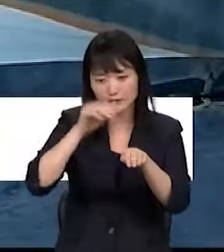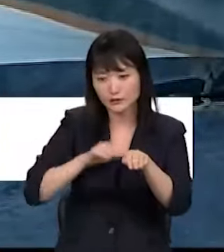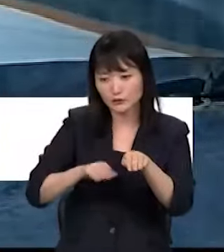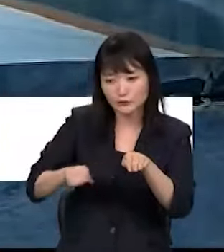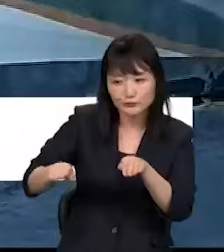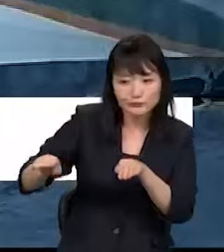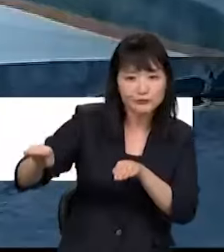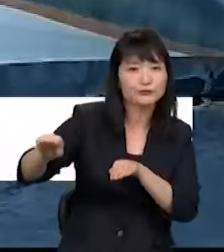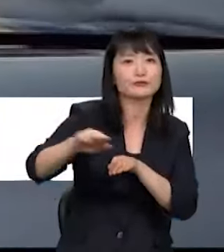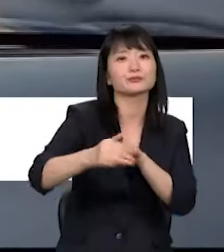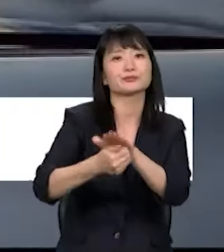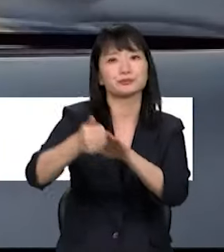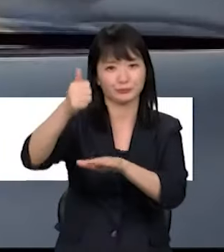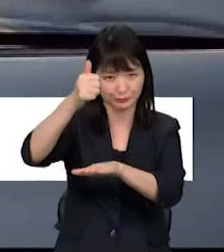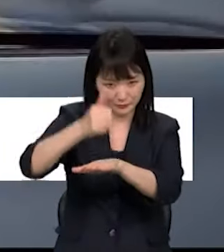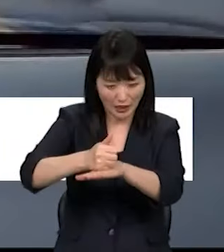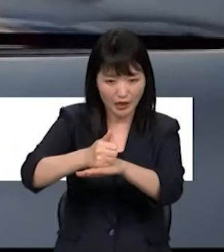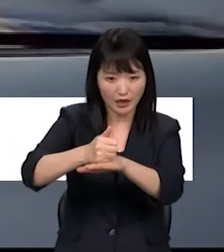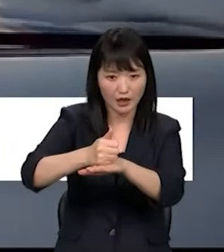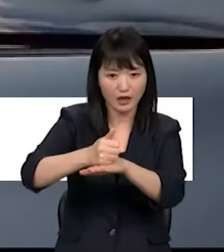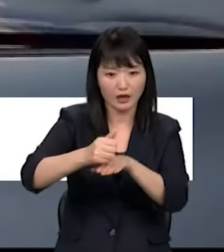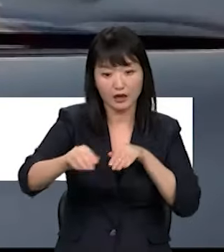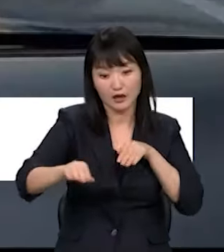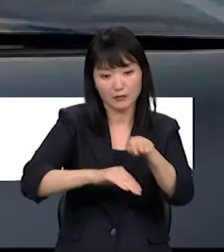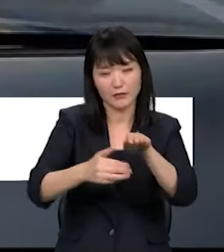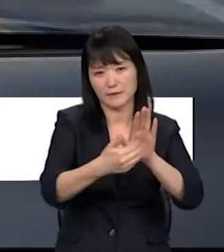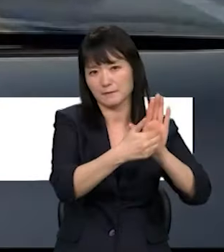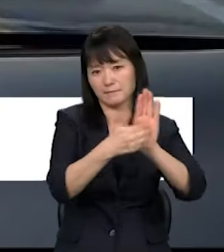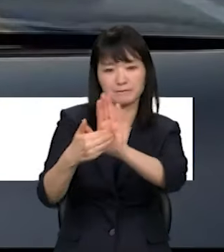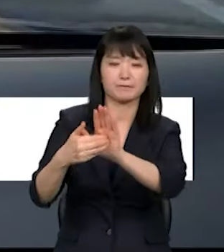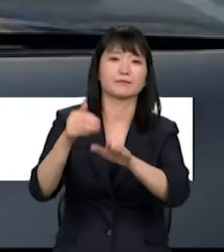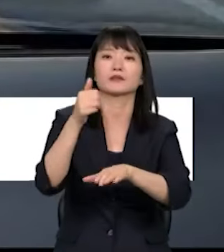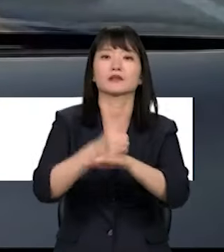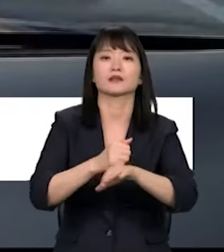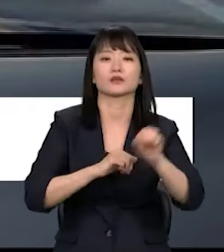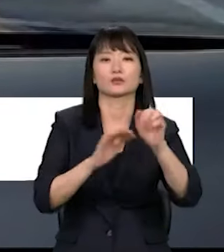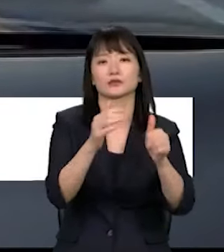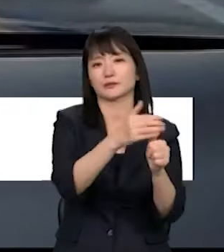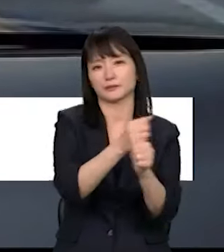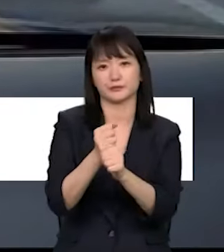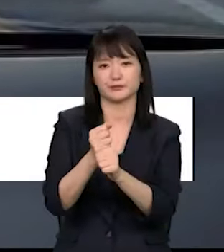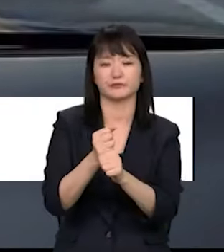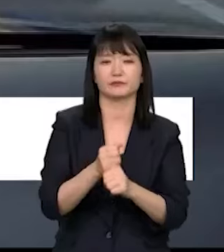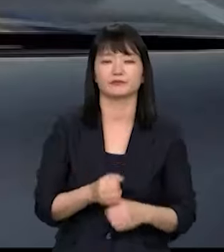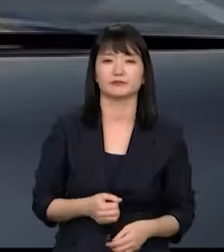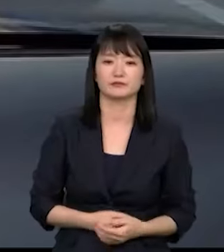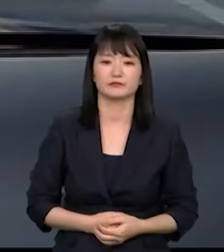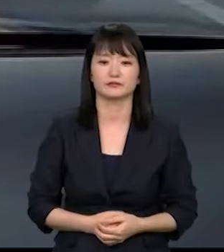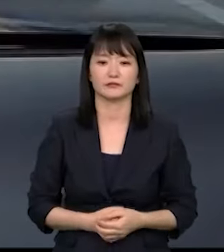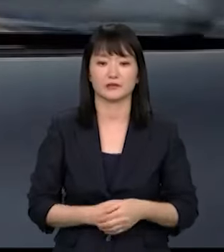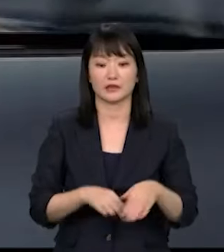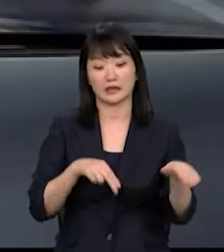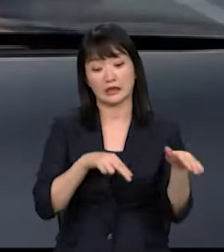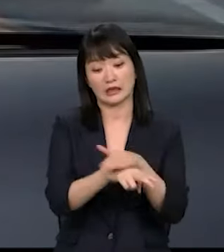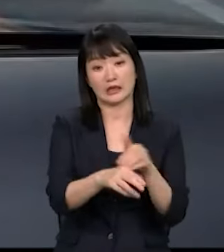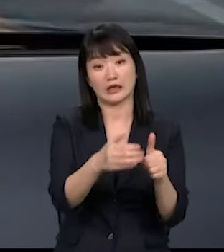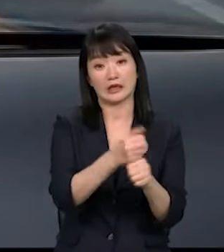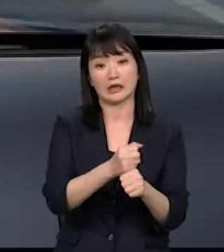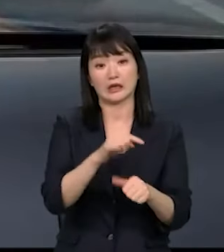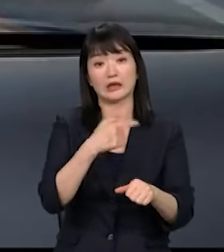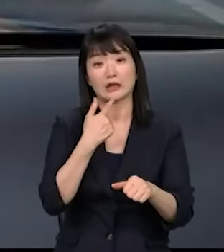초월에 성공합니다 그리고 진로를 막습니다 결국 운전자를 붙잡았습니다 도주 검거까지